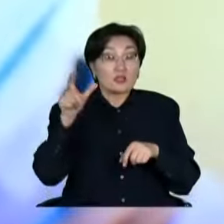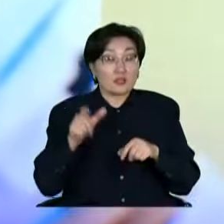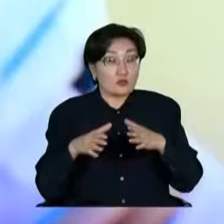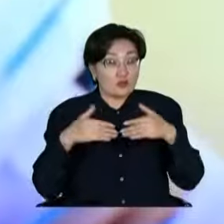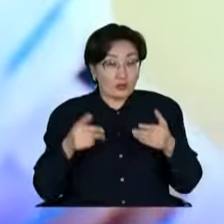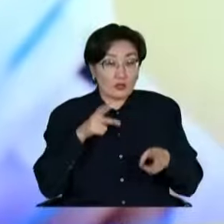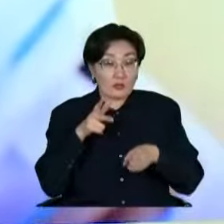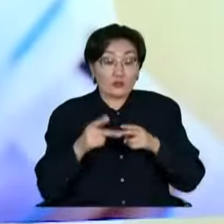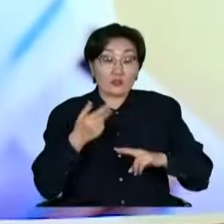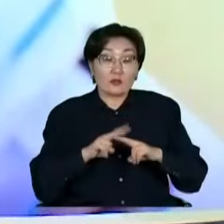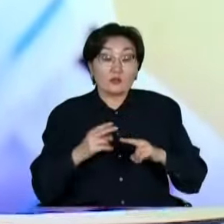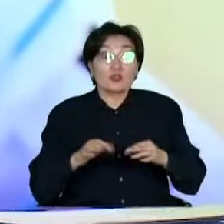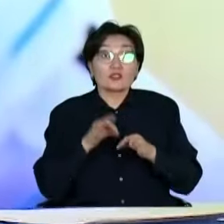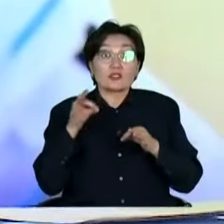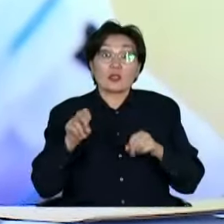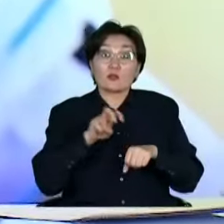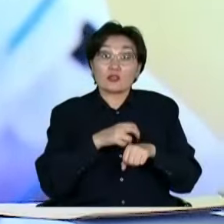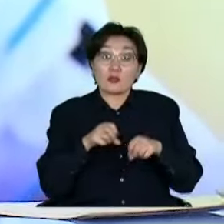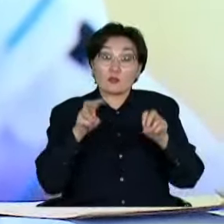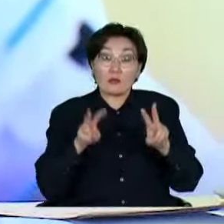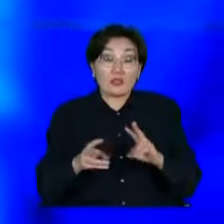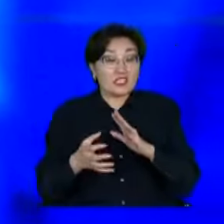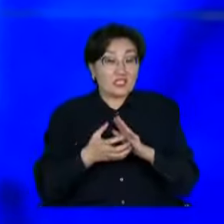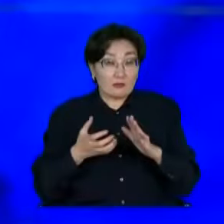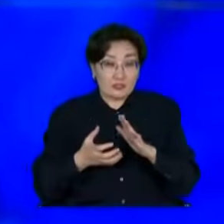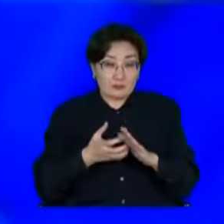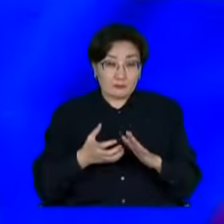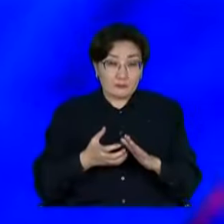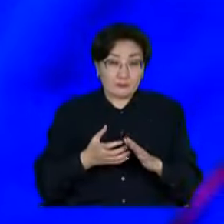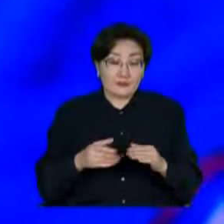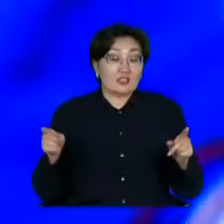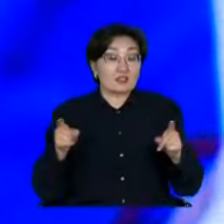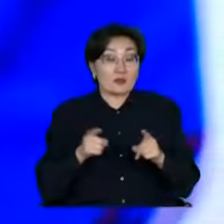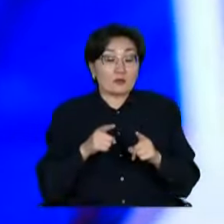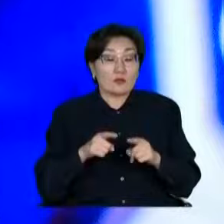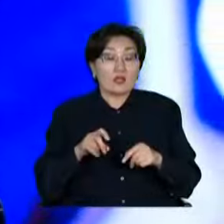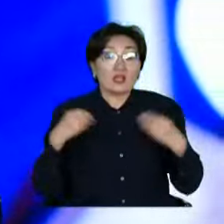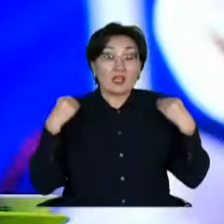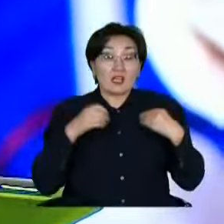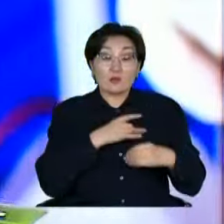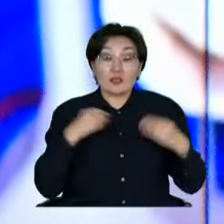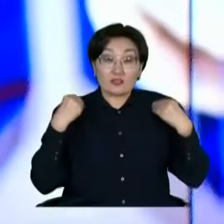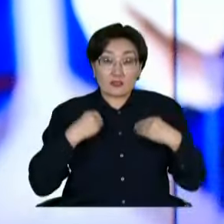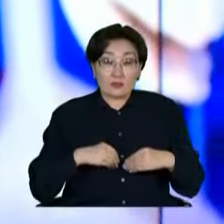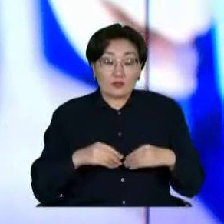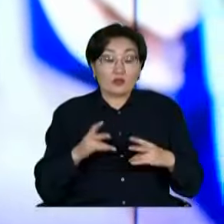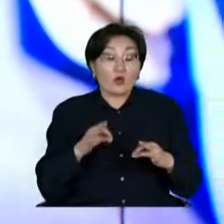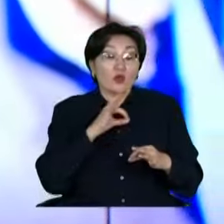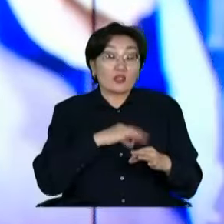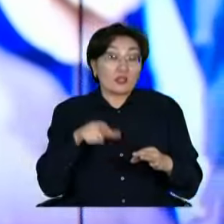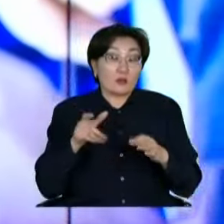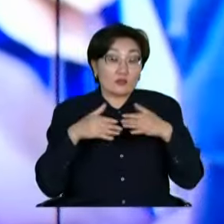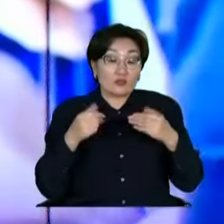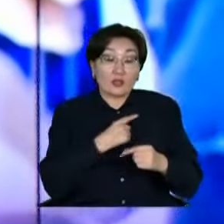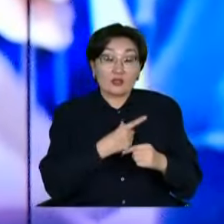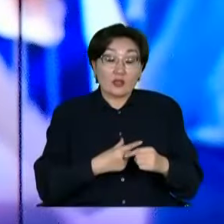жүр. Өйткені өңірде медицина маманы тапшы. Қысқасы, халат бар, тек киетін адам жоқ. Дипломмен ауылға